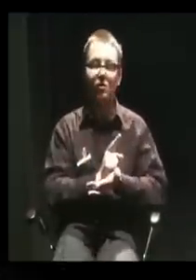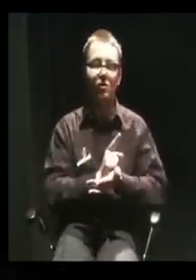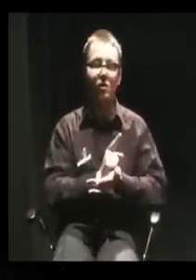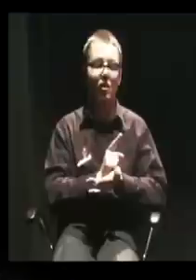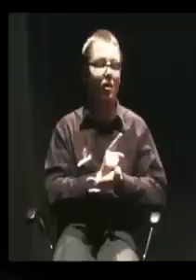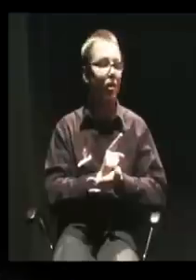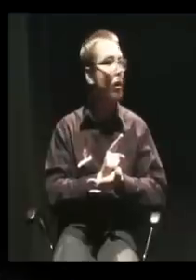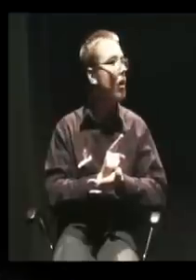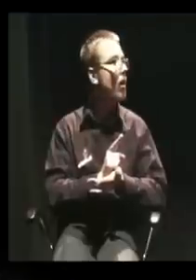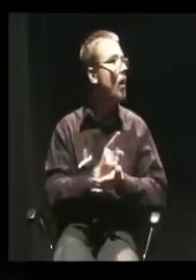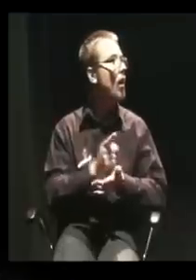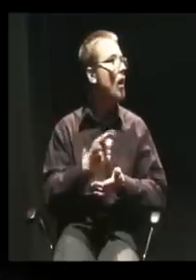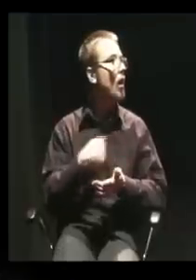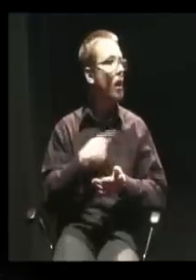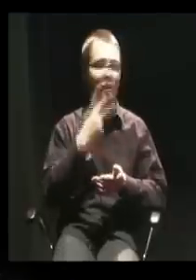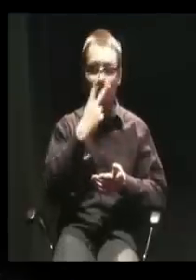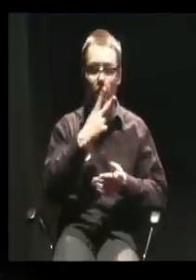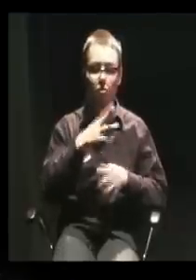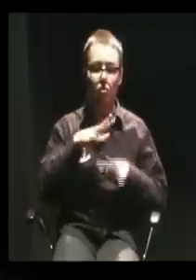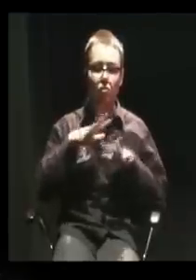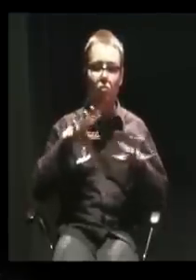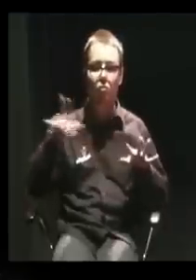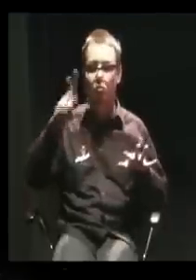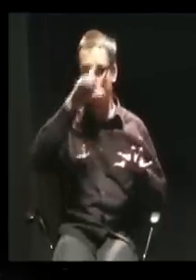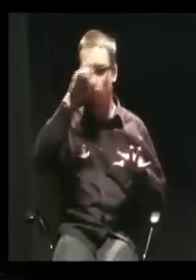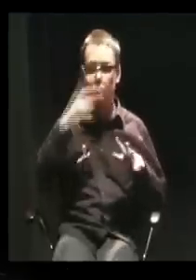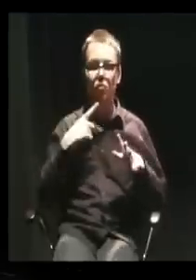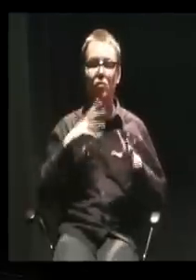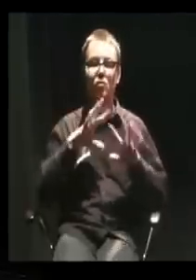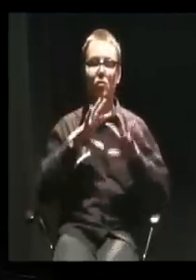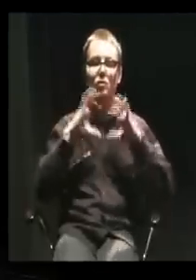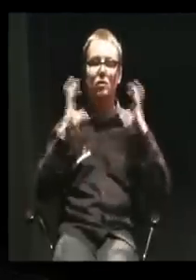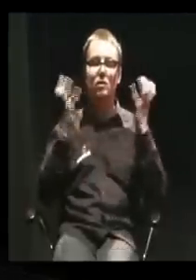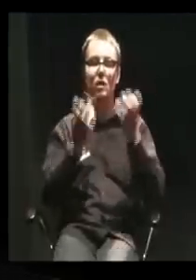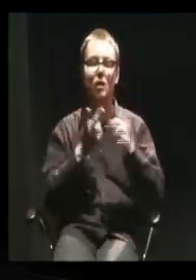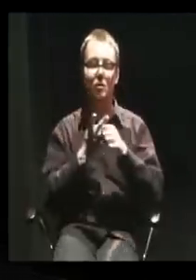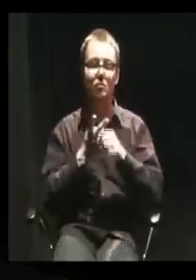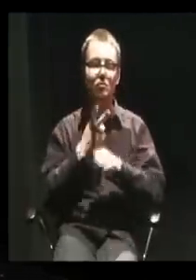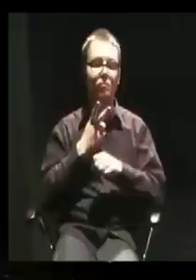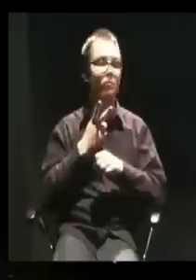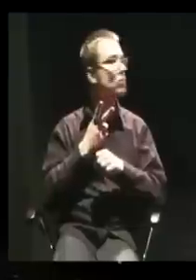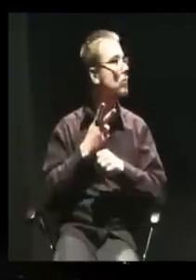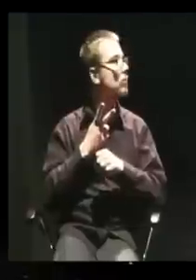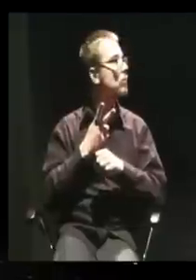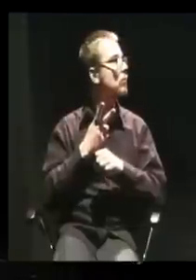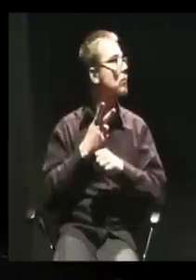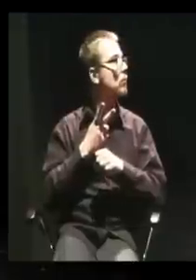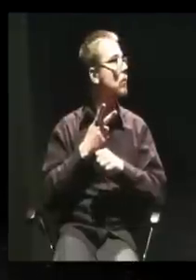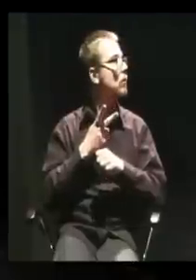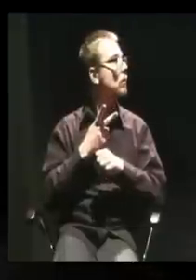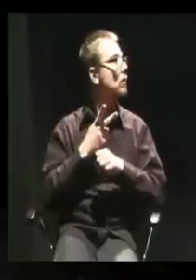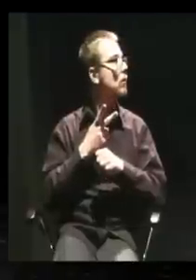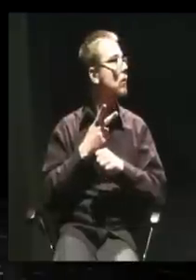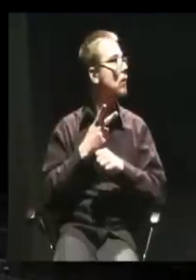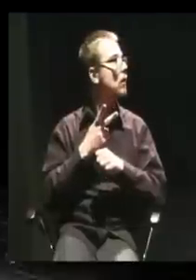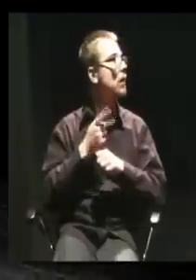stronę stadionu. Wmieszałem się w ten tłum i przeszedłem przez ochronę razem z nimi. Okazało się, że to druga grupa ochroniarzy